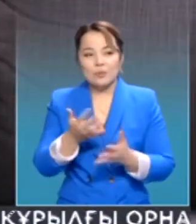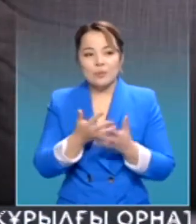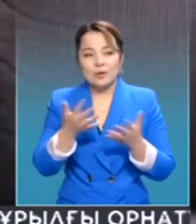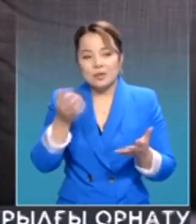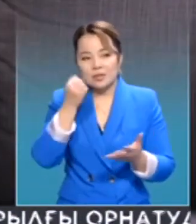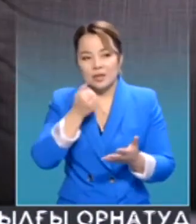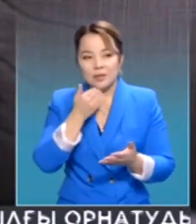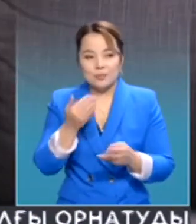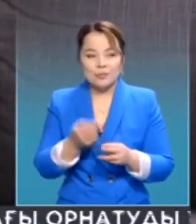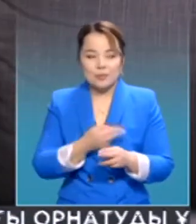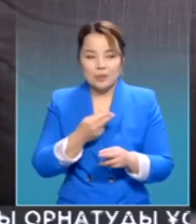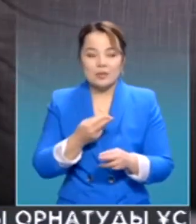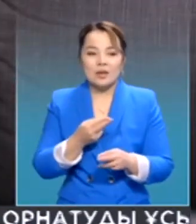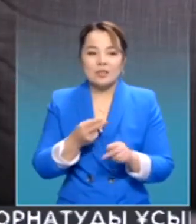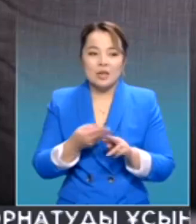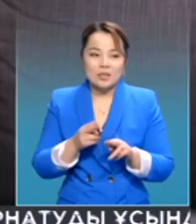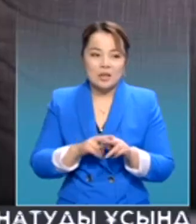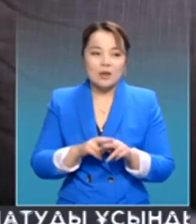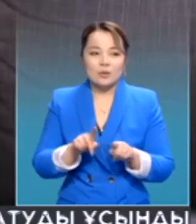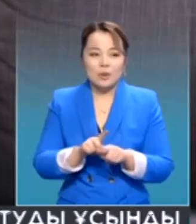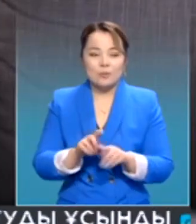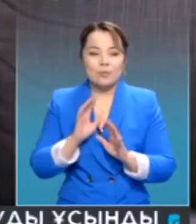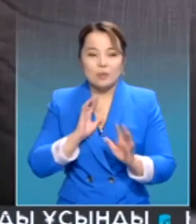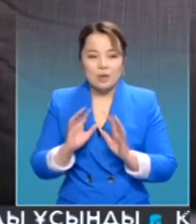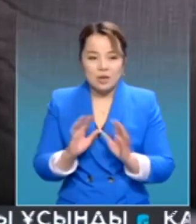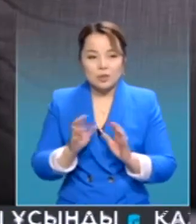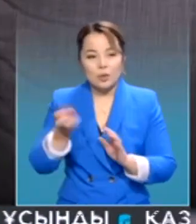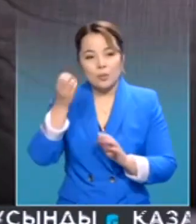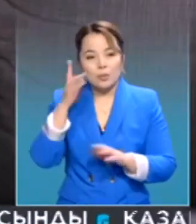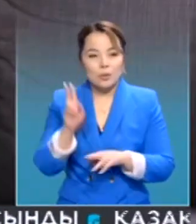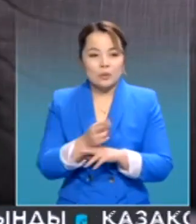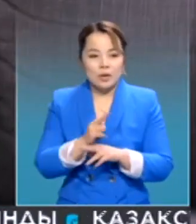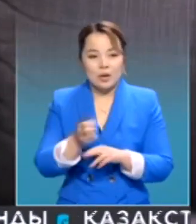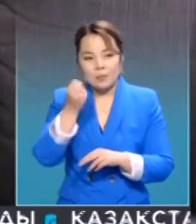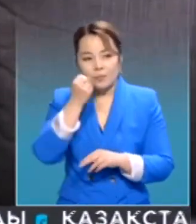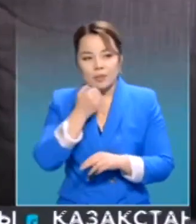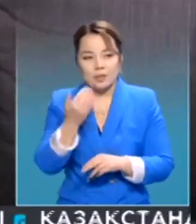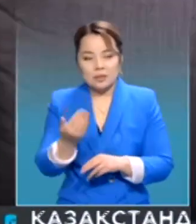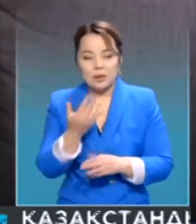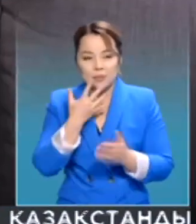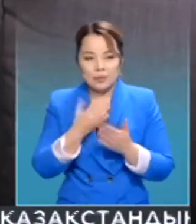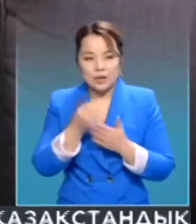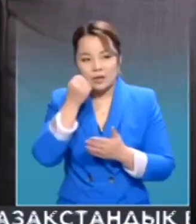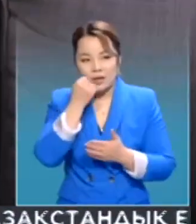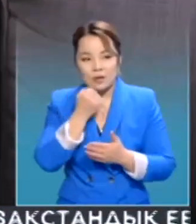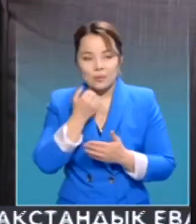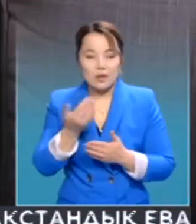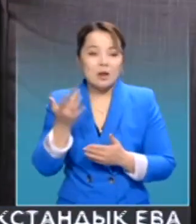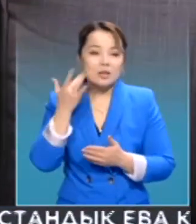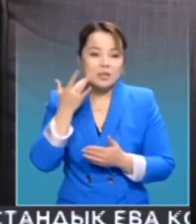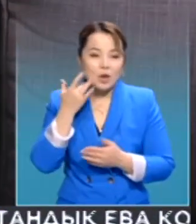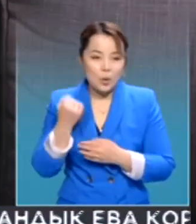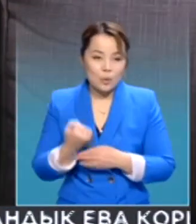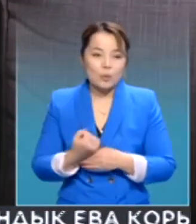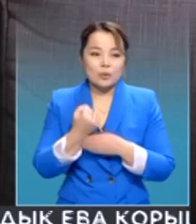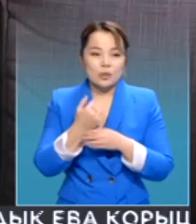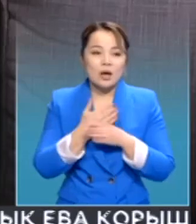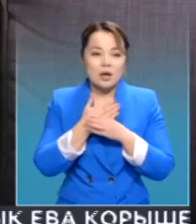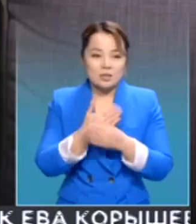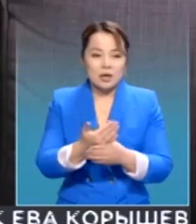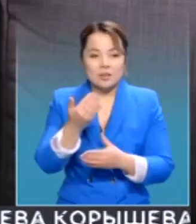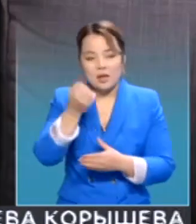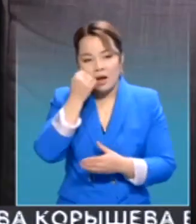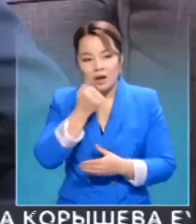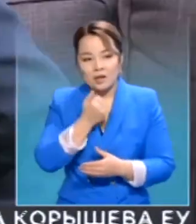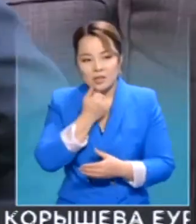Сіздерге алғысым шексіз. Баққандарыңыз үшін, ақылдығы өсіргендеріңіз үшін, тәрбиелегендеріңіз үшін, әрқашан қолдап демеп отырғандарыңыз үшін